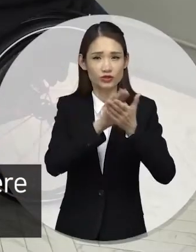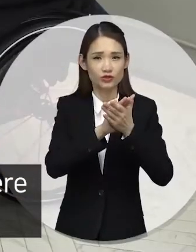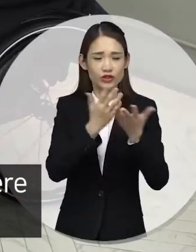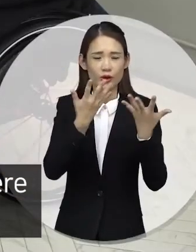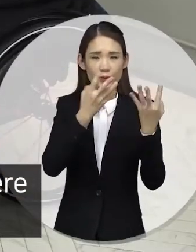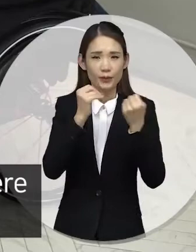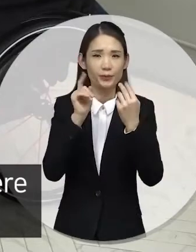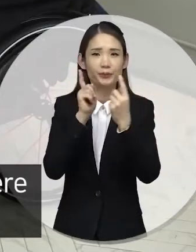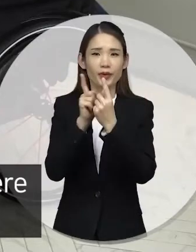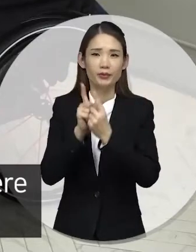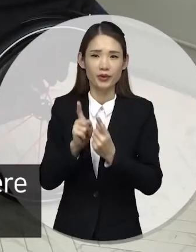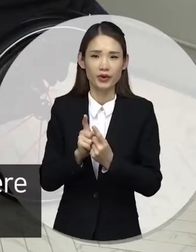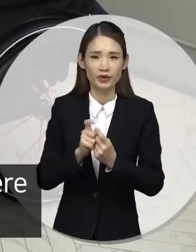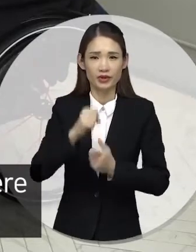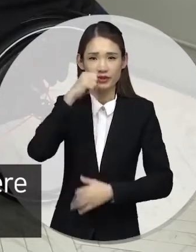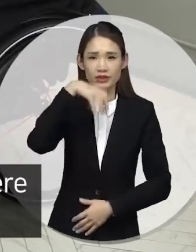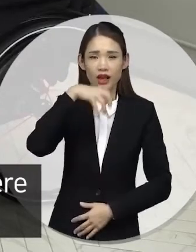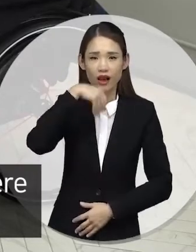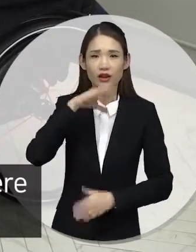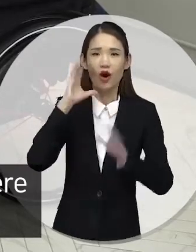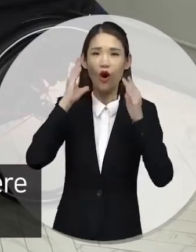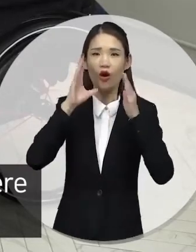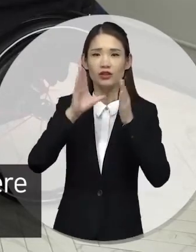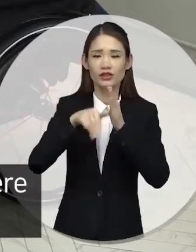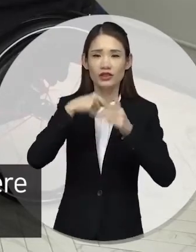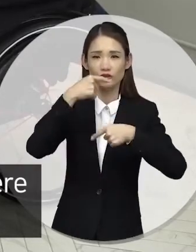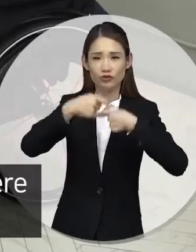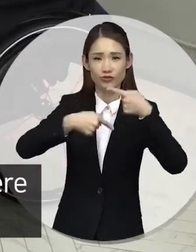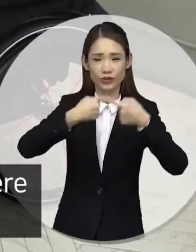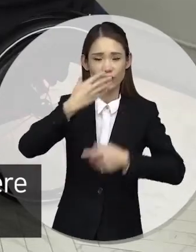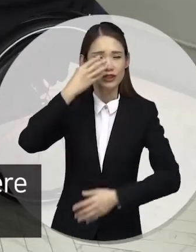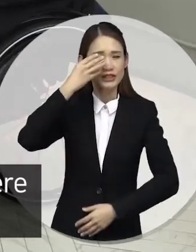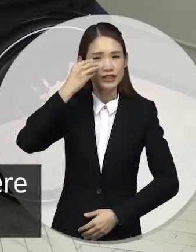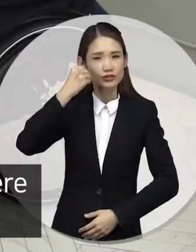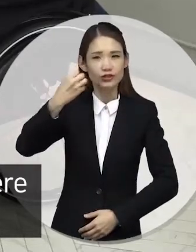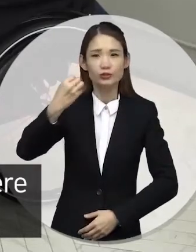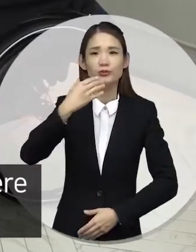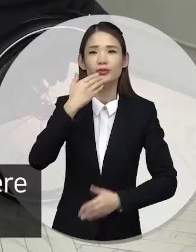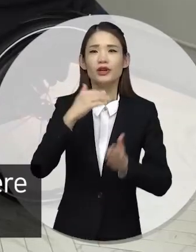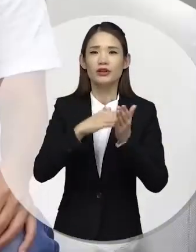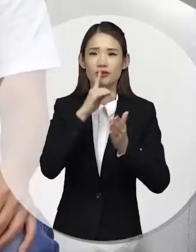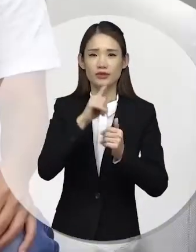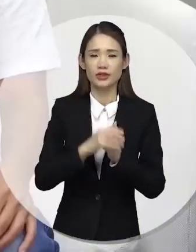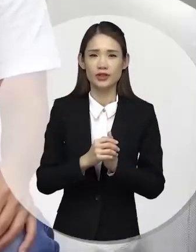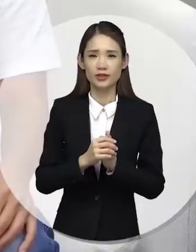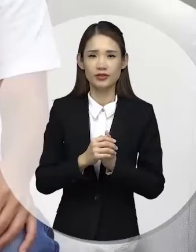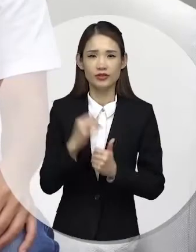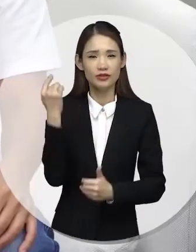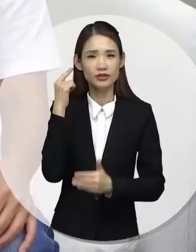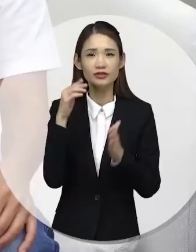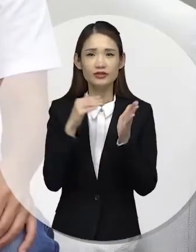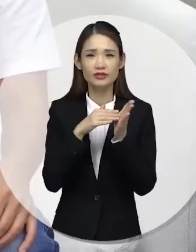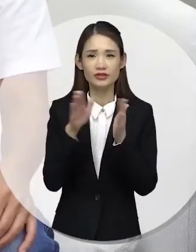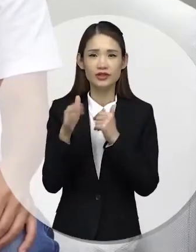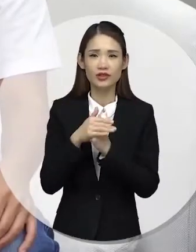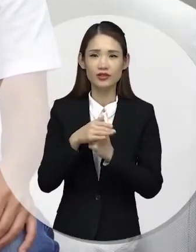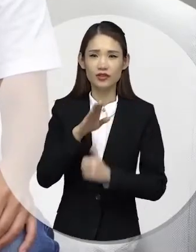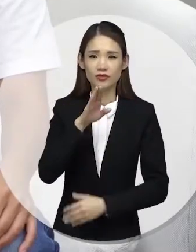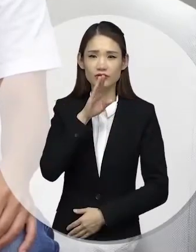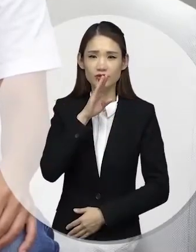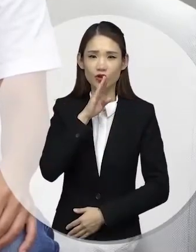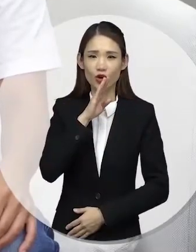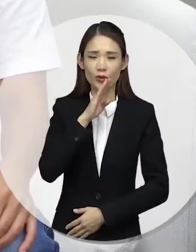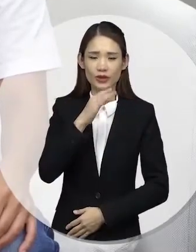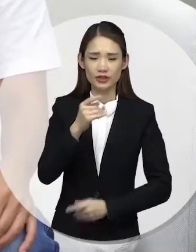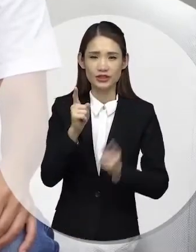많이 만나서 그냥 어렸을 때부터 난 수화가 매우 익숙했다라고 말하는 거예요. 그걸 들으니까 와 진짜